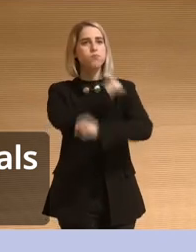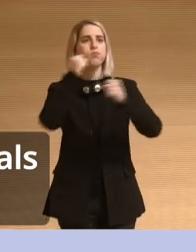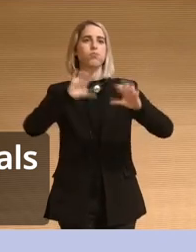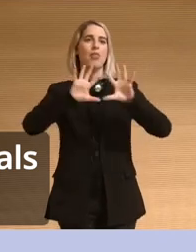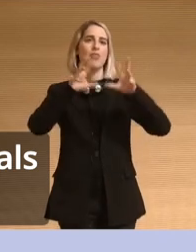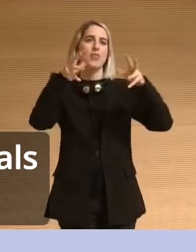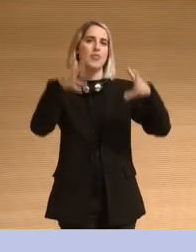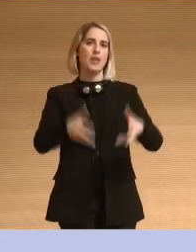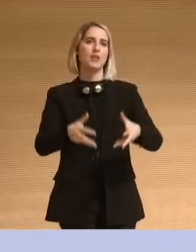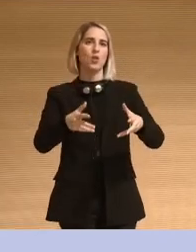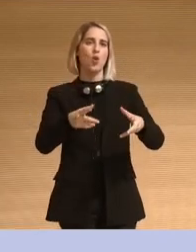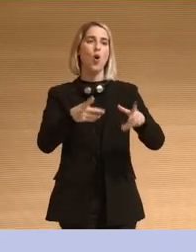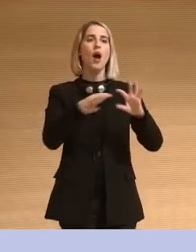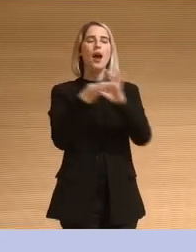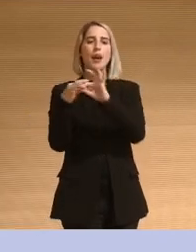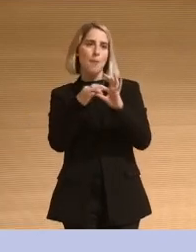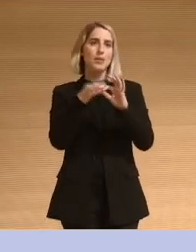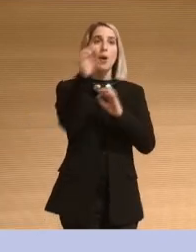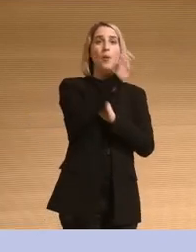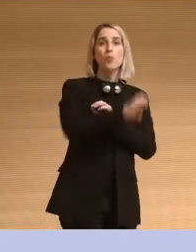μουσείων και υγείας, το οποίο είναι απαραίτητο.